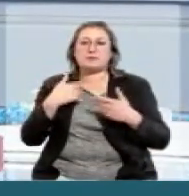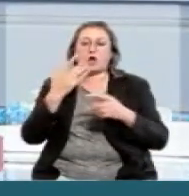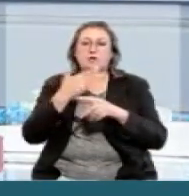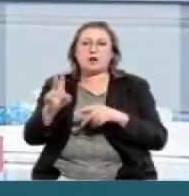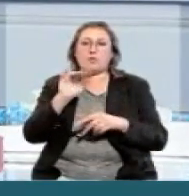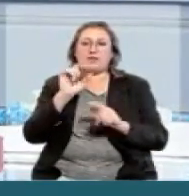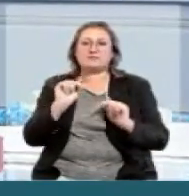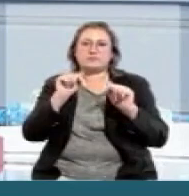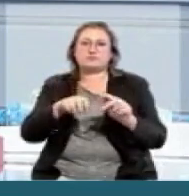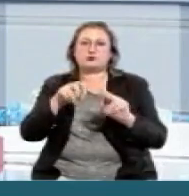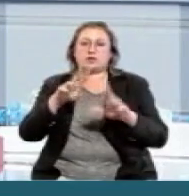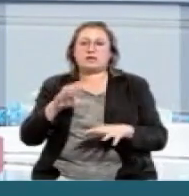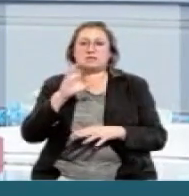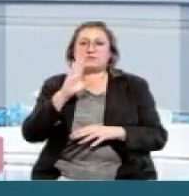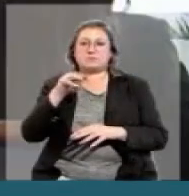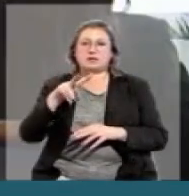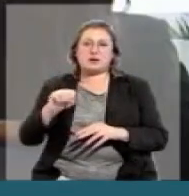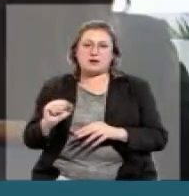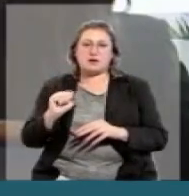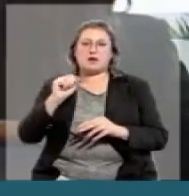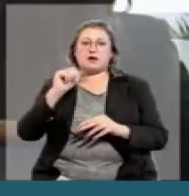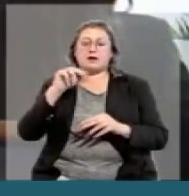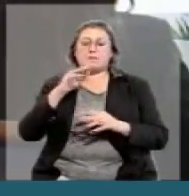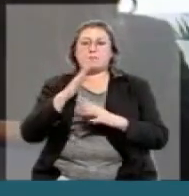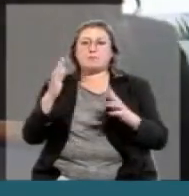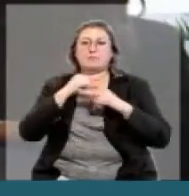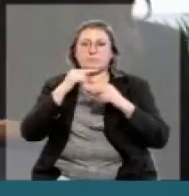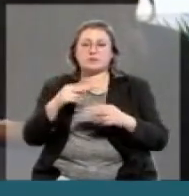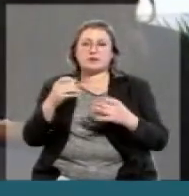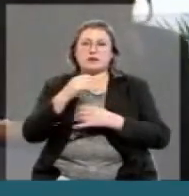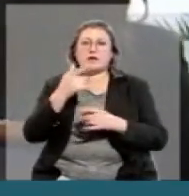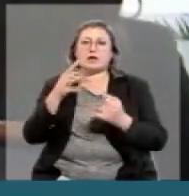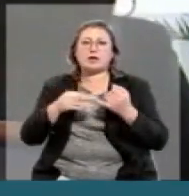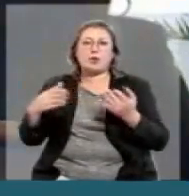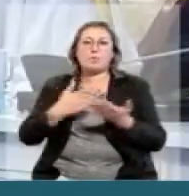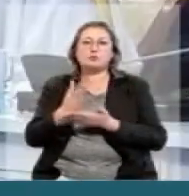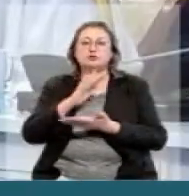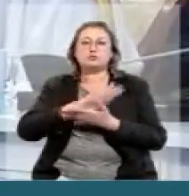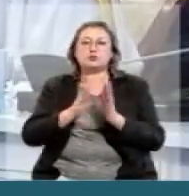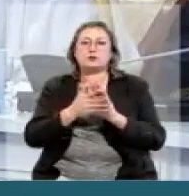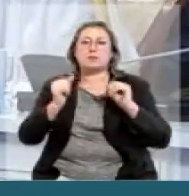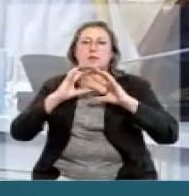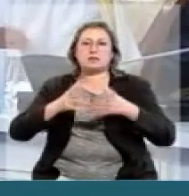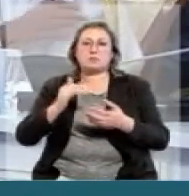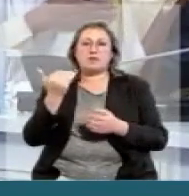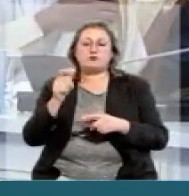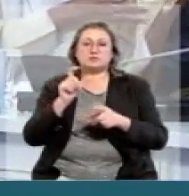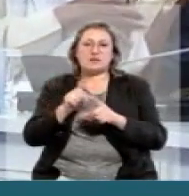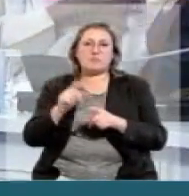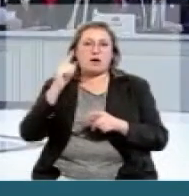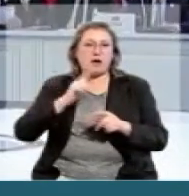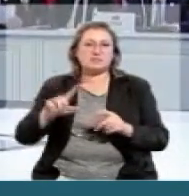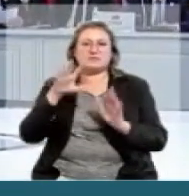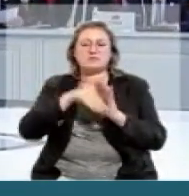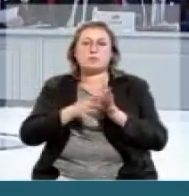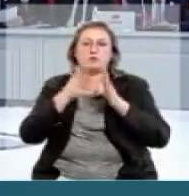Кувейт, вступивший в ряды членов СВМДА. Особое внимание в речи было уделено геополитической ситуации на планете. По его словам, Азия